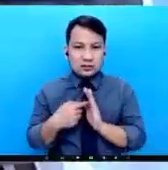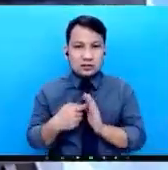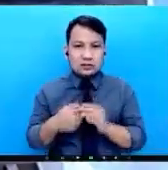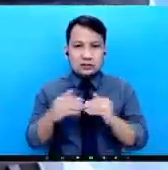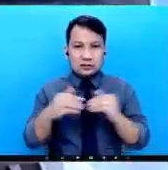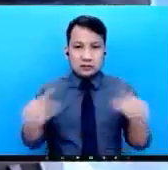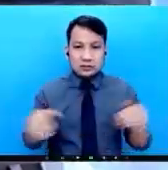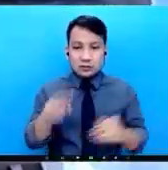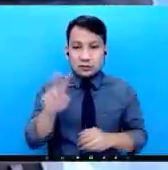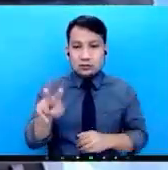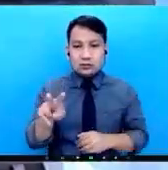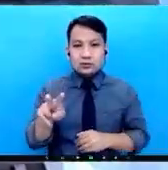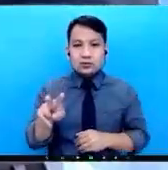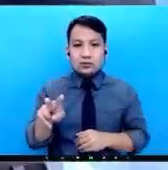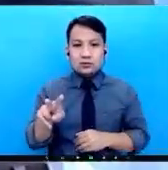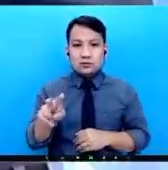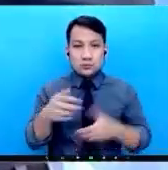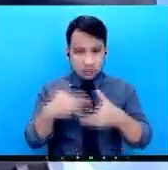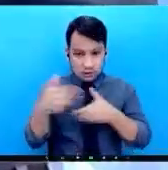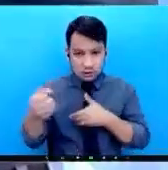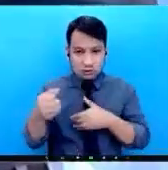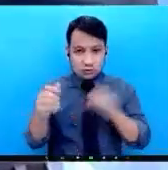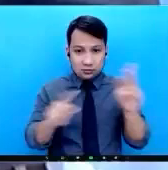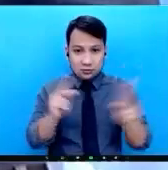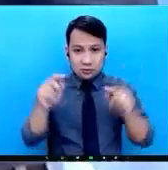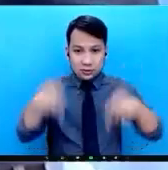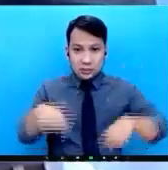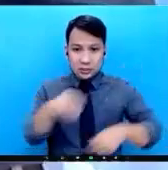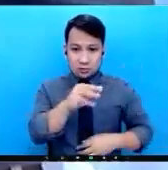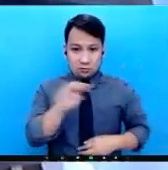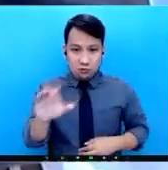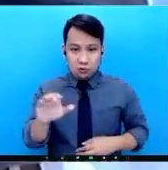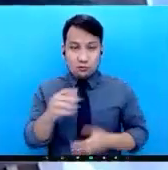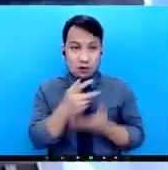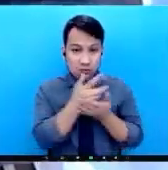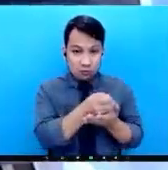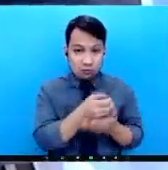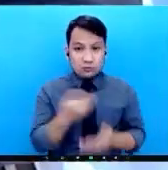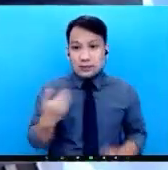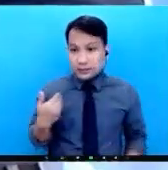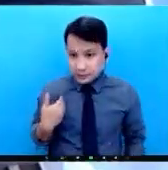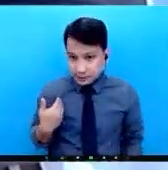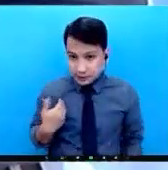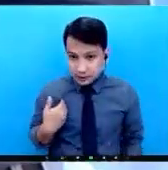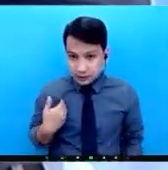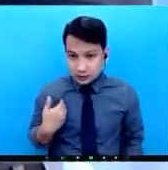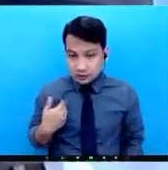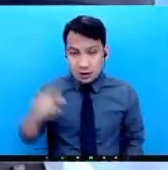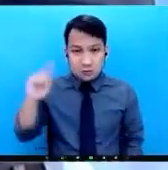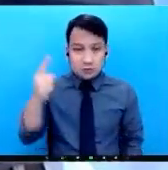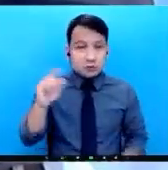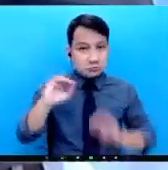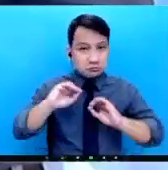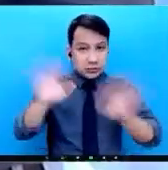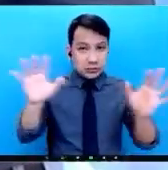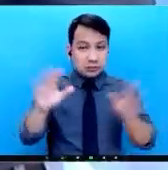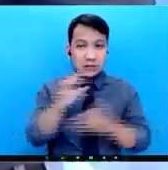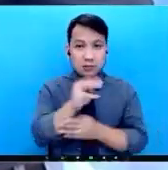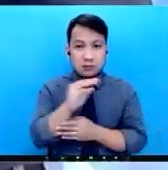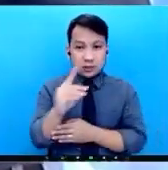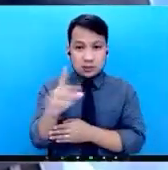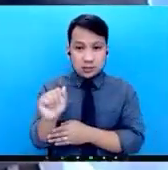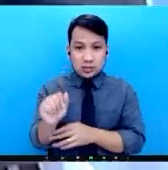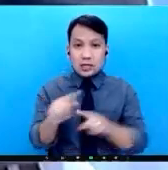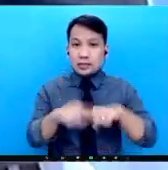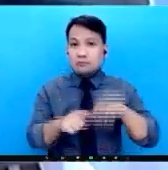mas maluwag na nakakalabas sa mga tao gaya rito sa mga mall, bakunado man o hindi. Pero nauna ng linino ng MMDA na depende pa rin sa LGU